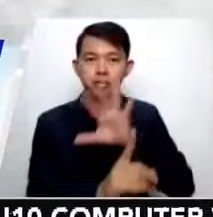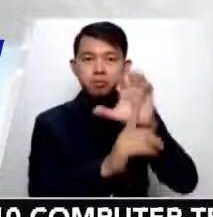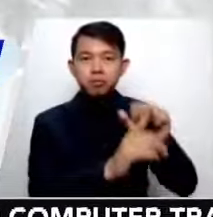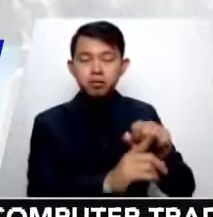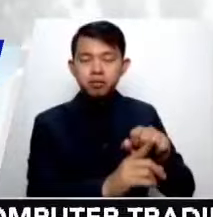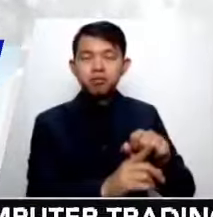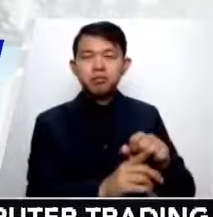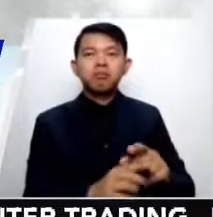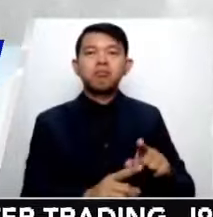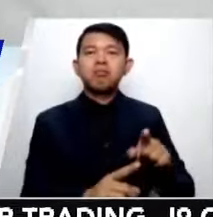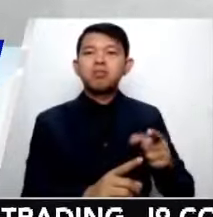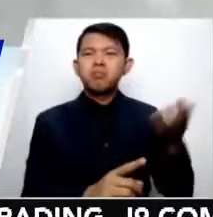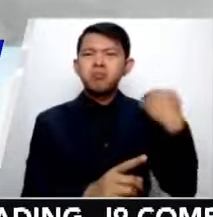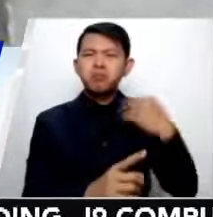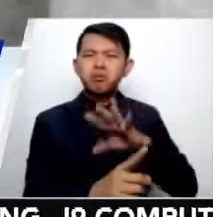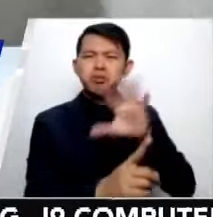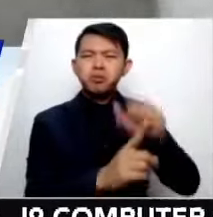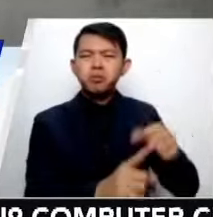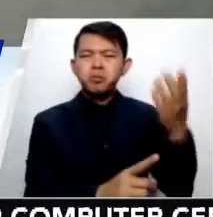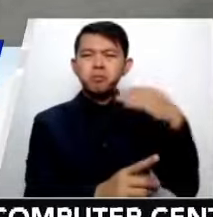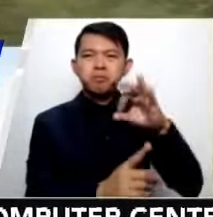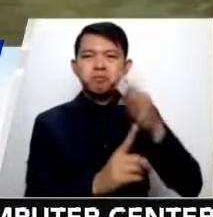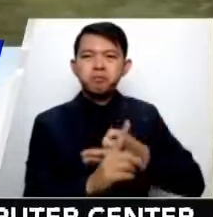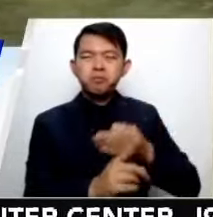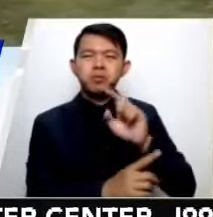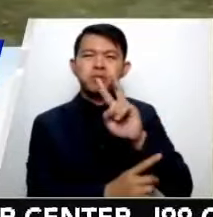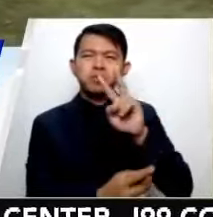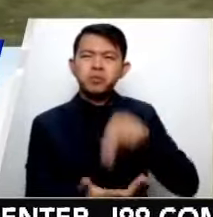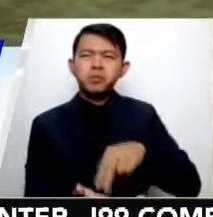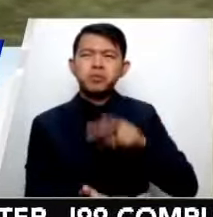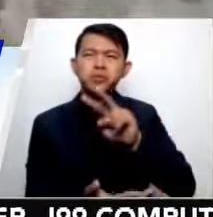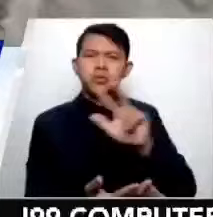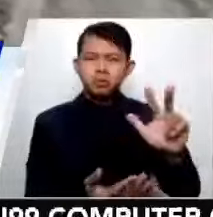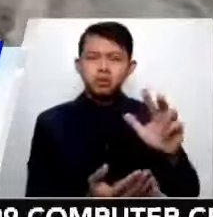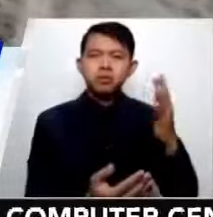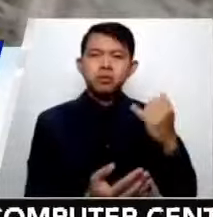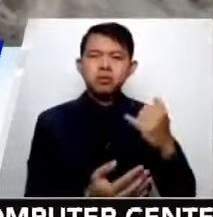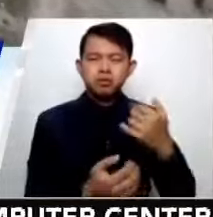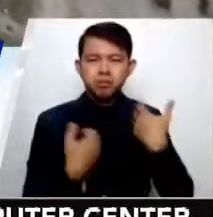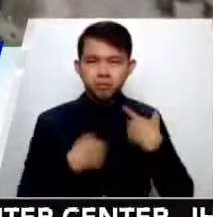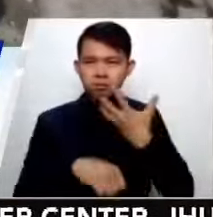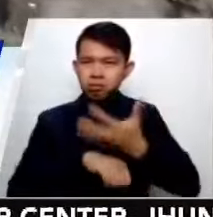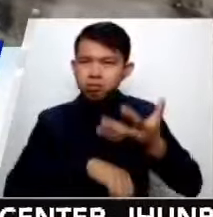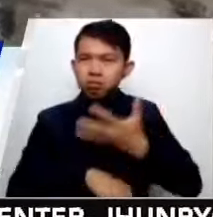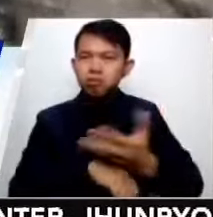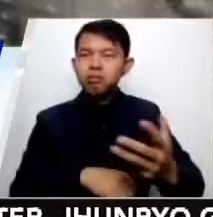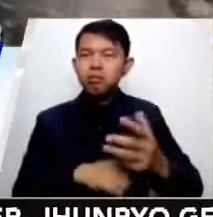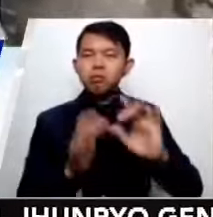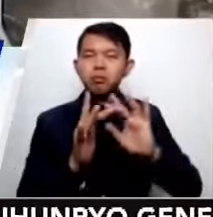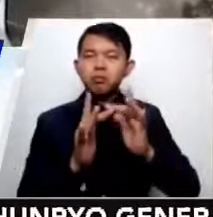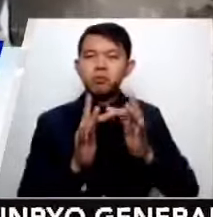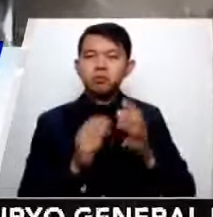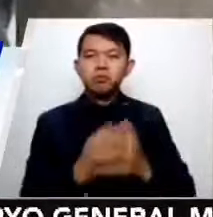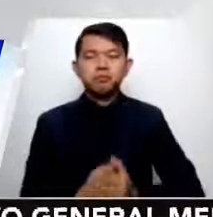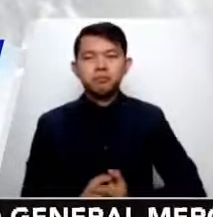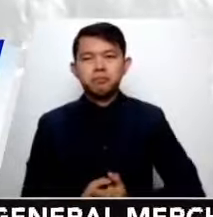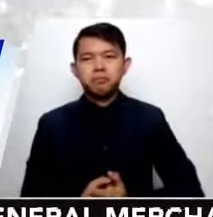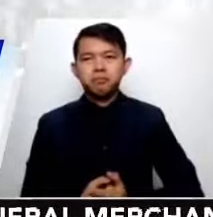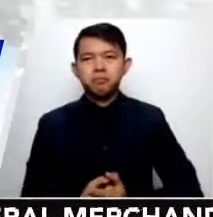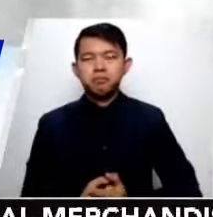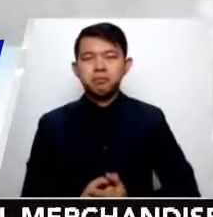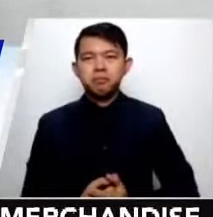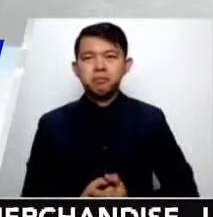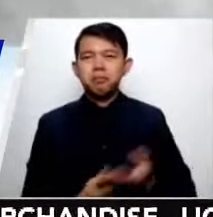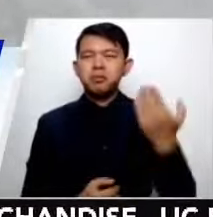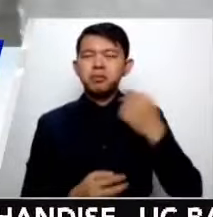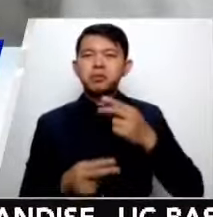noong February 2023 dahil umano'y cryptocurrency scam din ito. Sa Hongsheng Gaming Technology pa nakapangalan ang